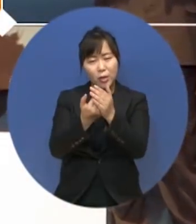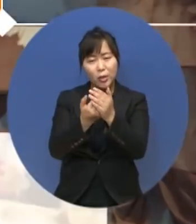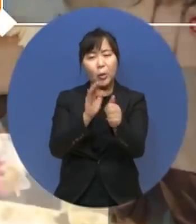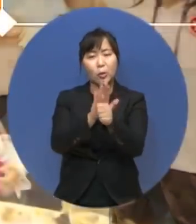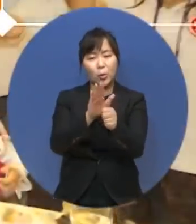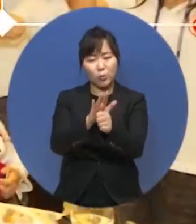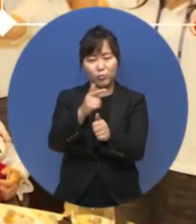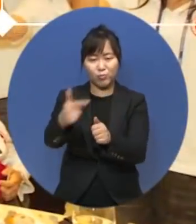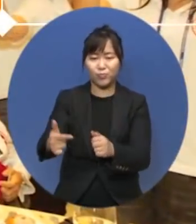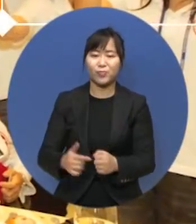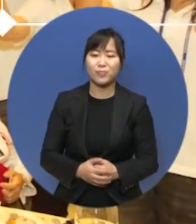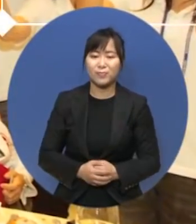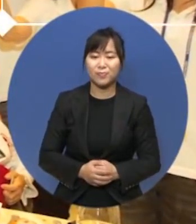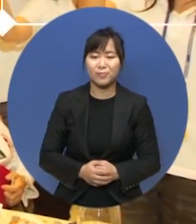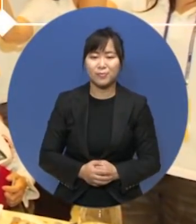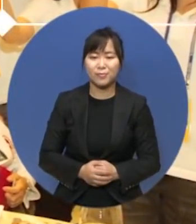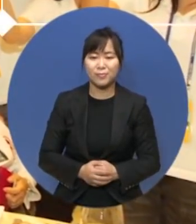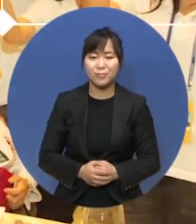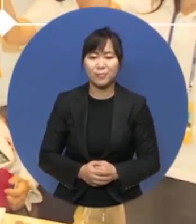기여를 하고 있습니다.